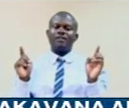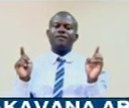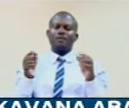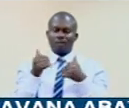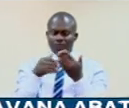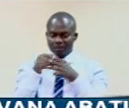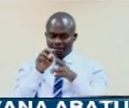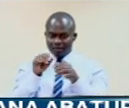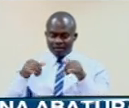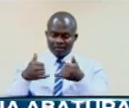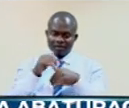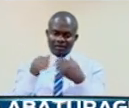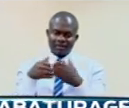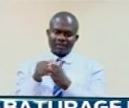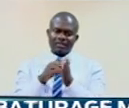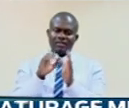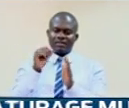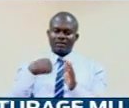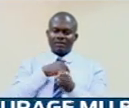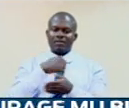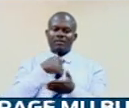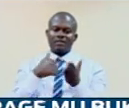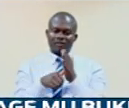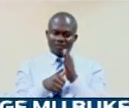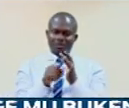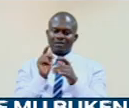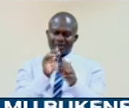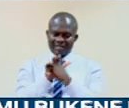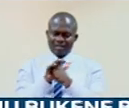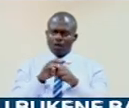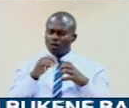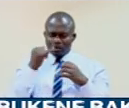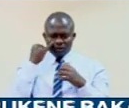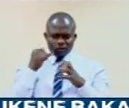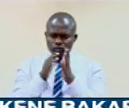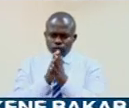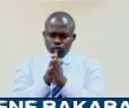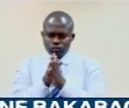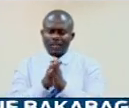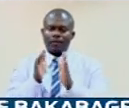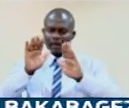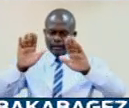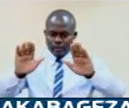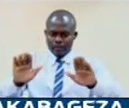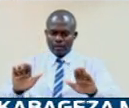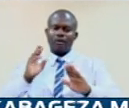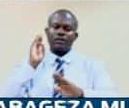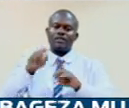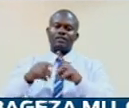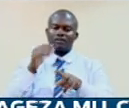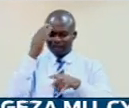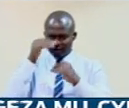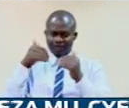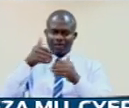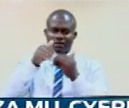urebye ukuntu twakinaga icyo cya mbere twari dufite ikibazo cya precipitation, ariko deuxième partie nababwiye ni mutuze kandi turaza gutsinda uko